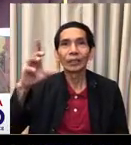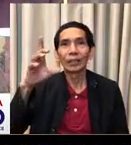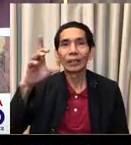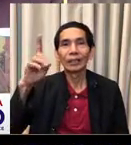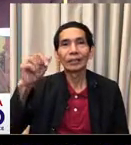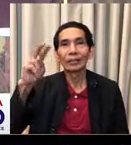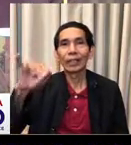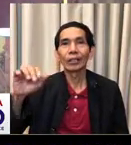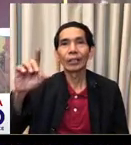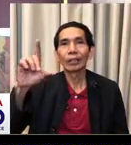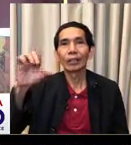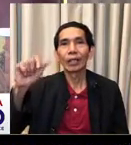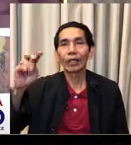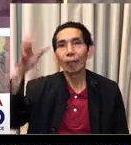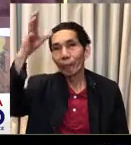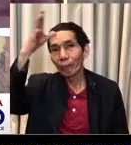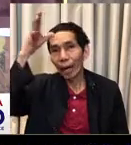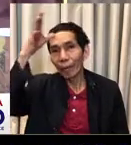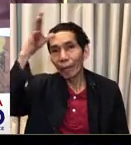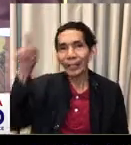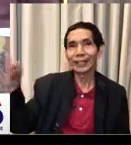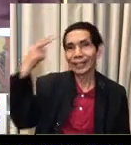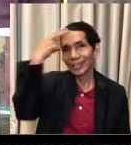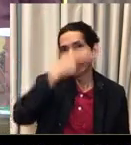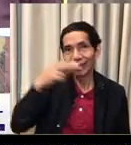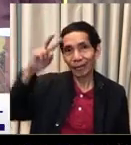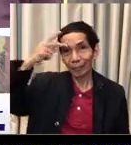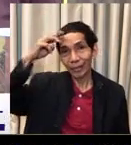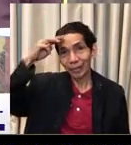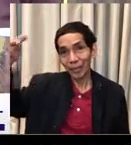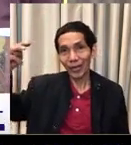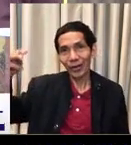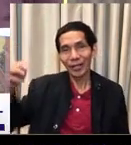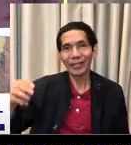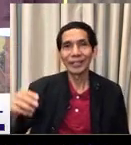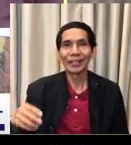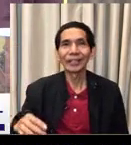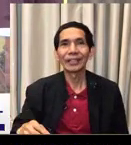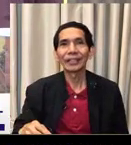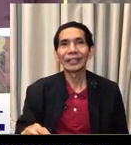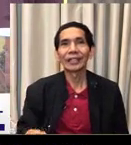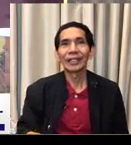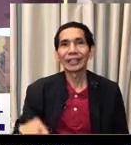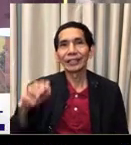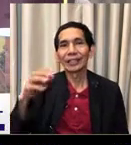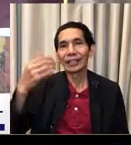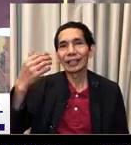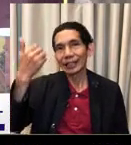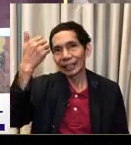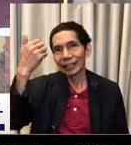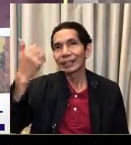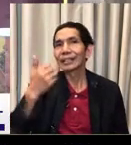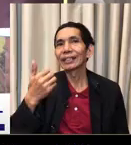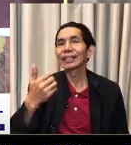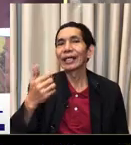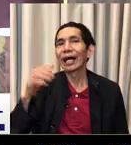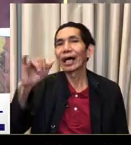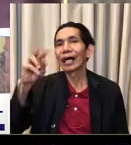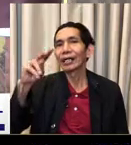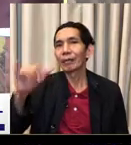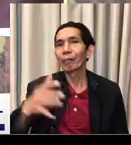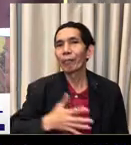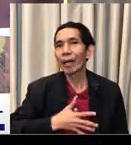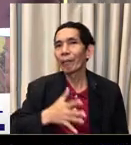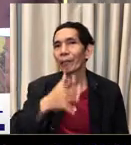Lacuna, ang tatay po ni Vice Mayor Hani. At sa kay Ninang Inday, happy Valentine sa inyo. Sa nanay